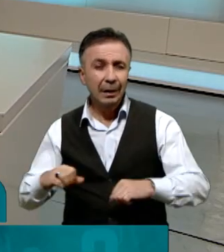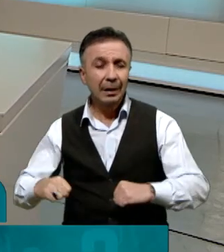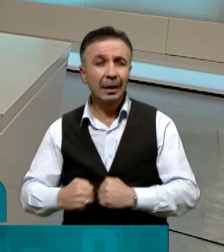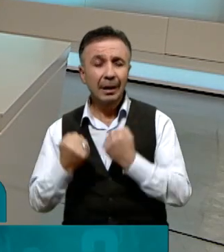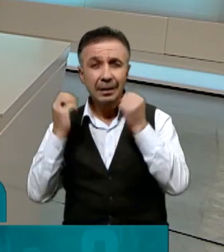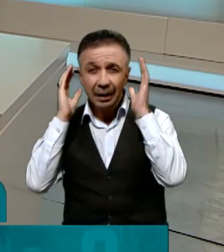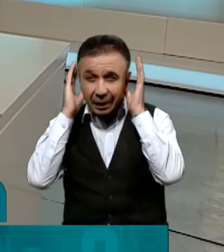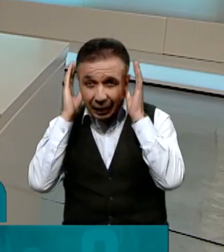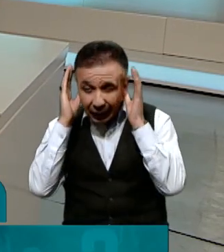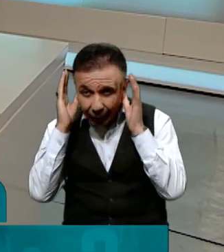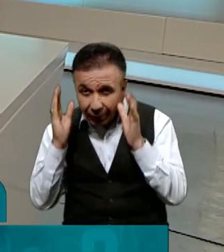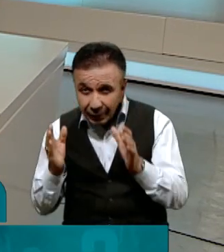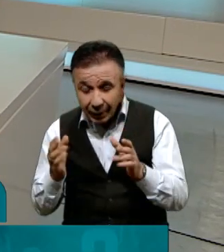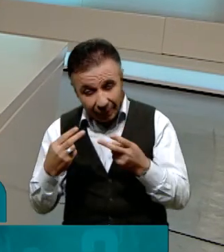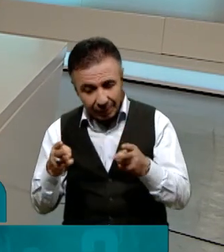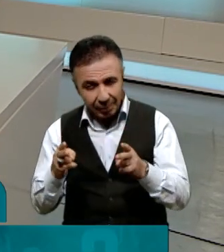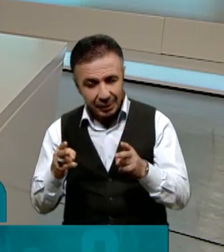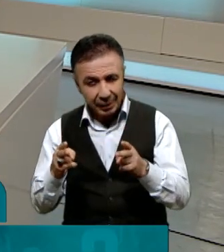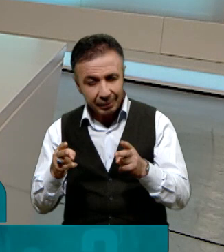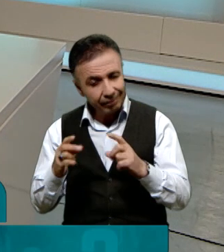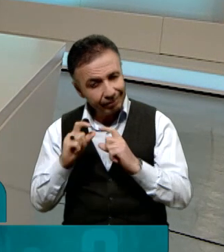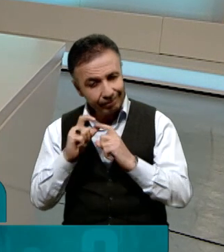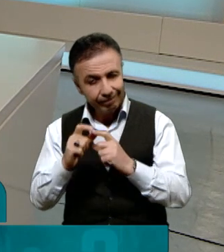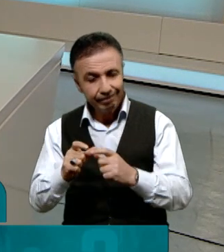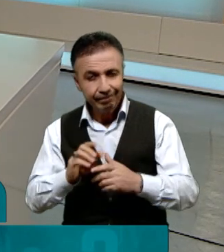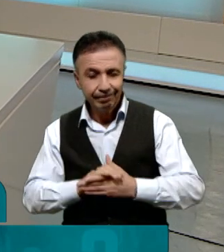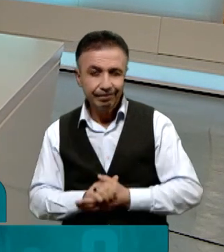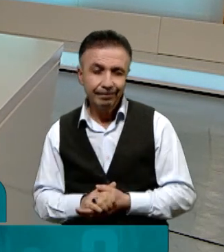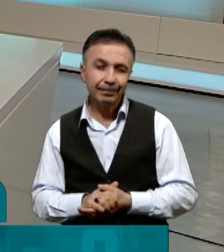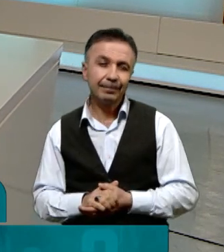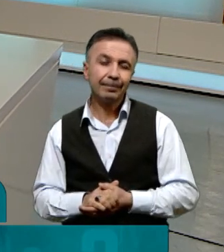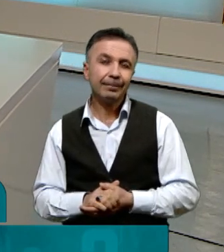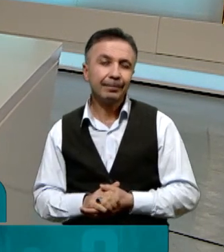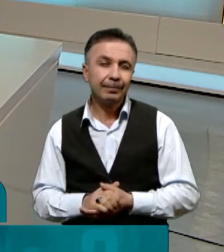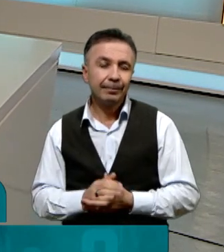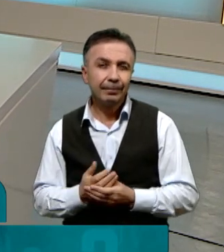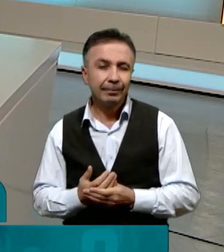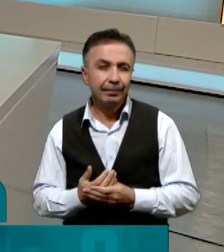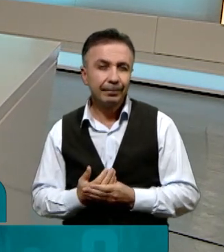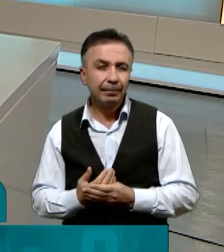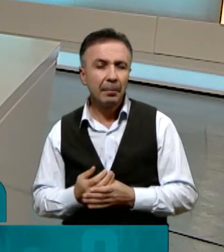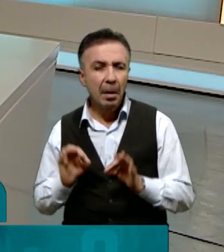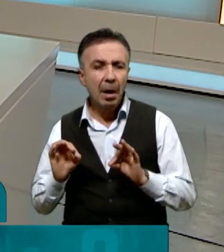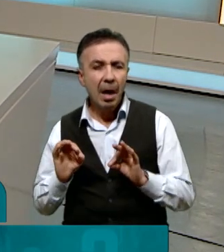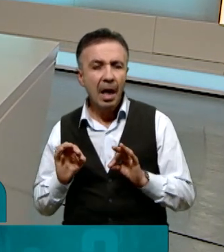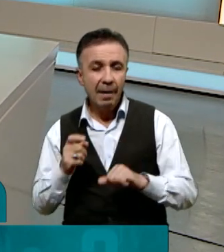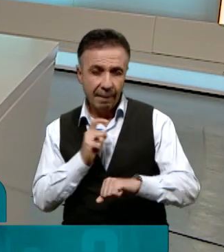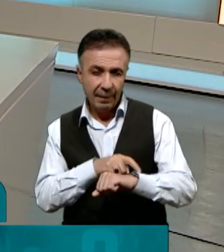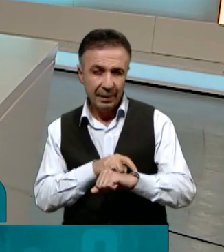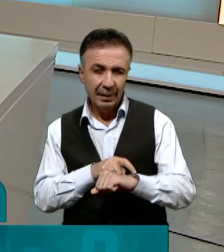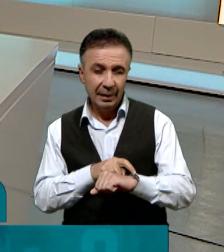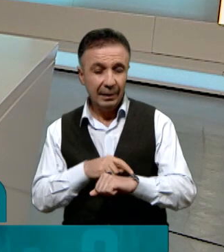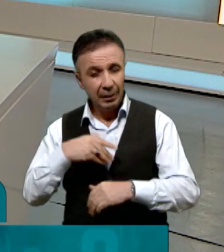namazını kılabilir miyiz diye sormuştum hocam. Peki. Cevaplandıralım inşallah. Her vaktin arkasından kaza